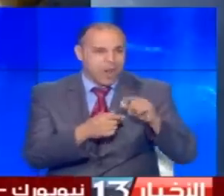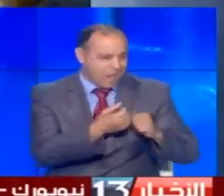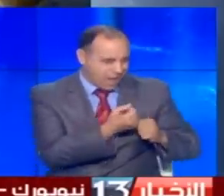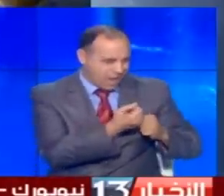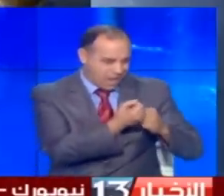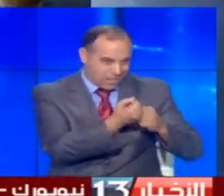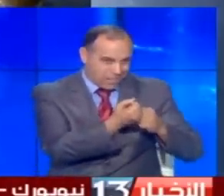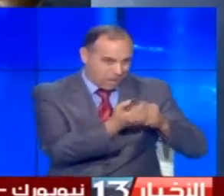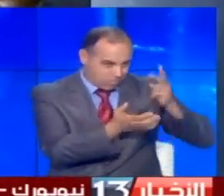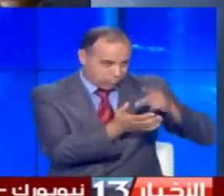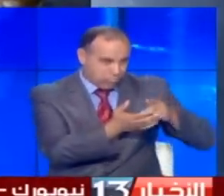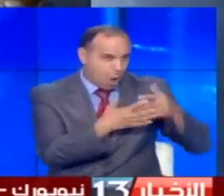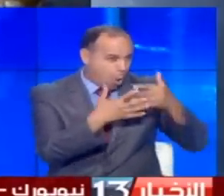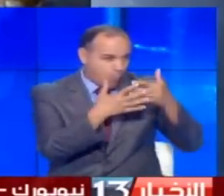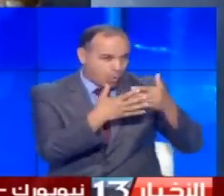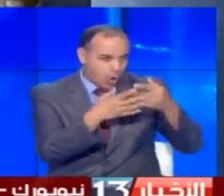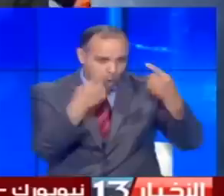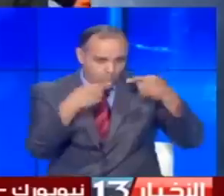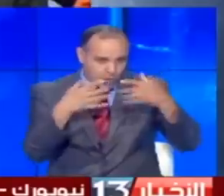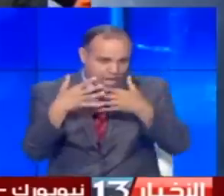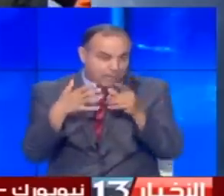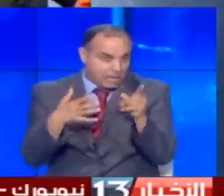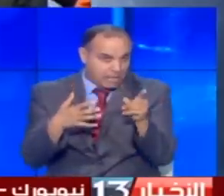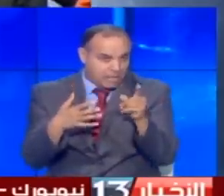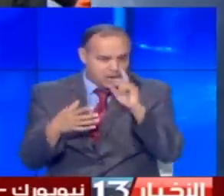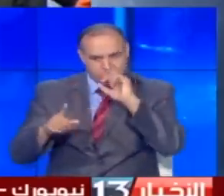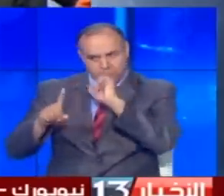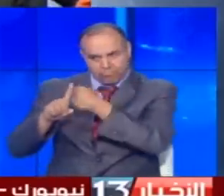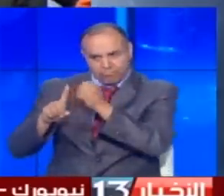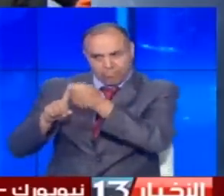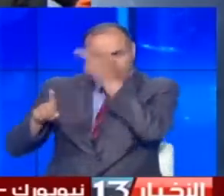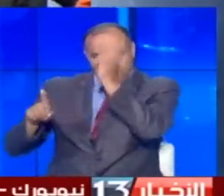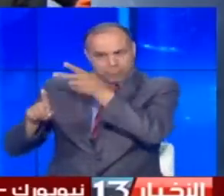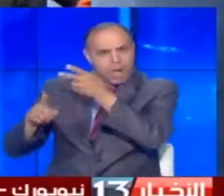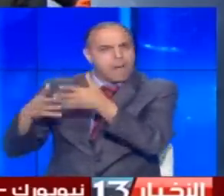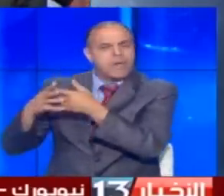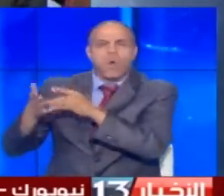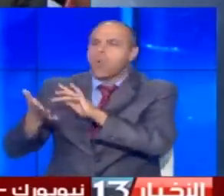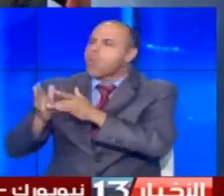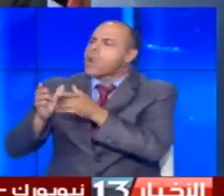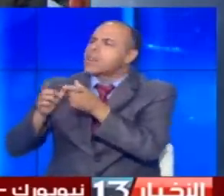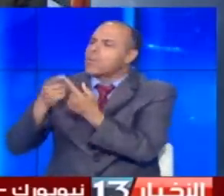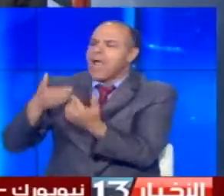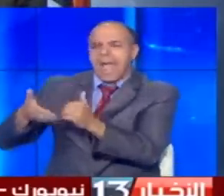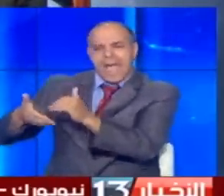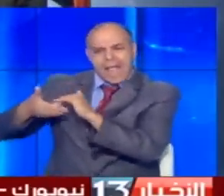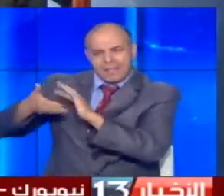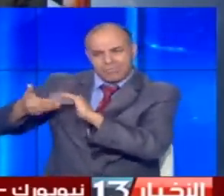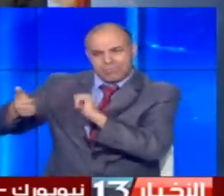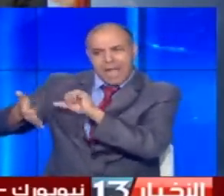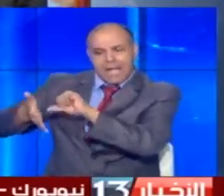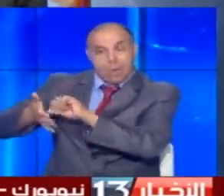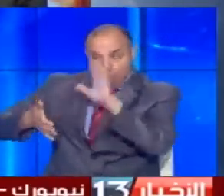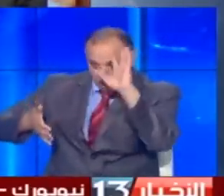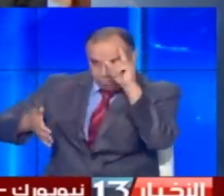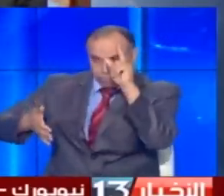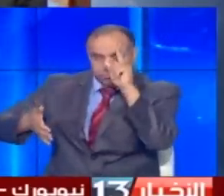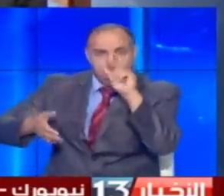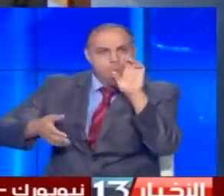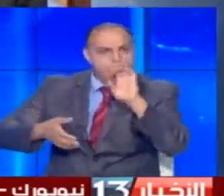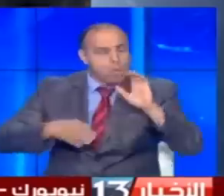على العقوبات بمواجهه اجراءات المشدده وعقوبات وخيمه عارض في المقابل حلفاء ترام الاوروبيون